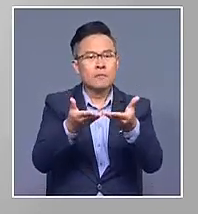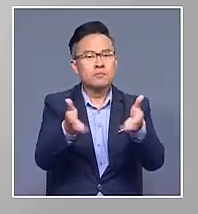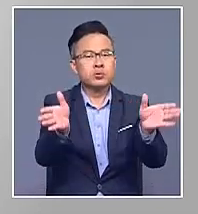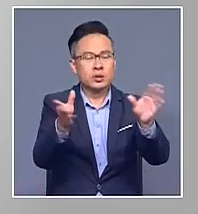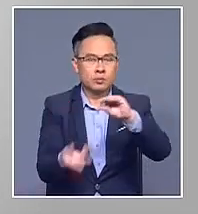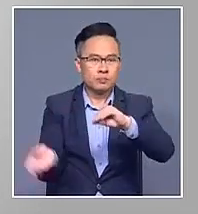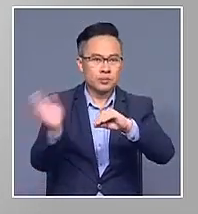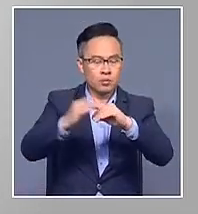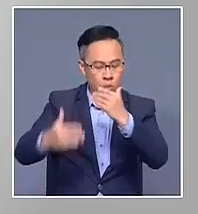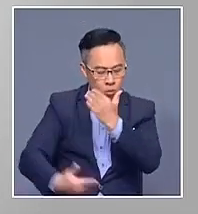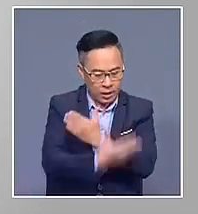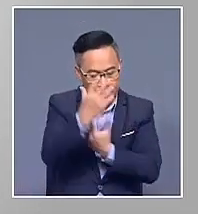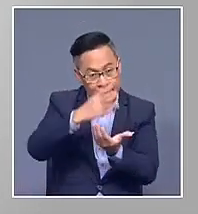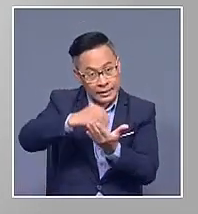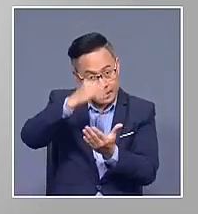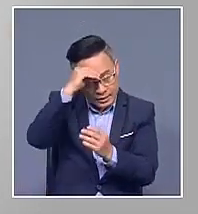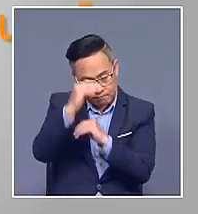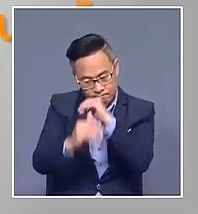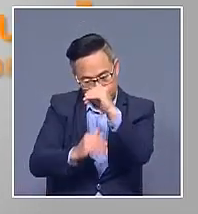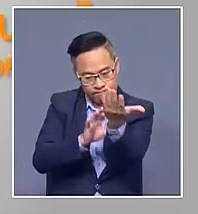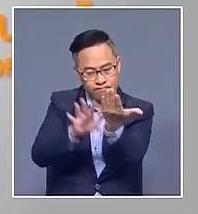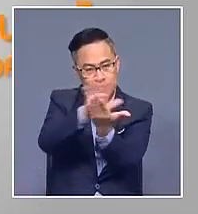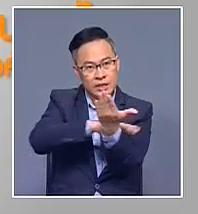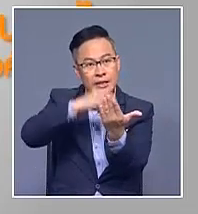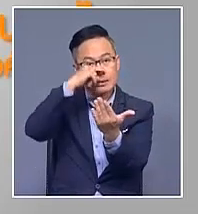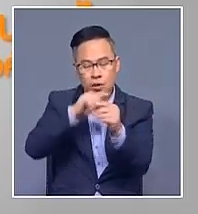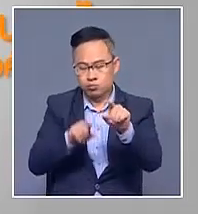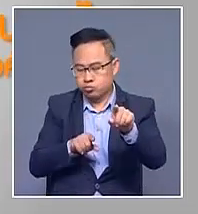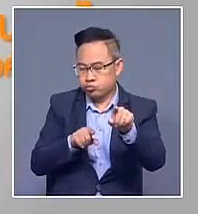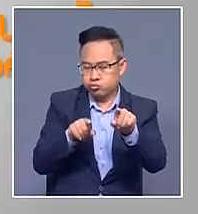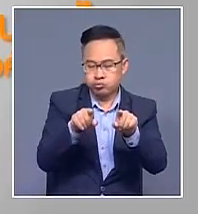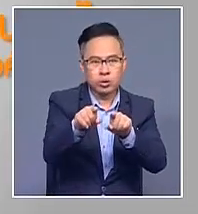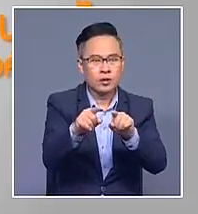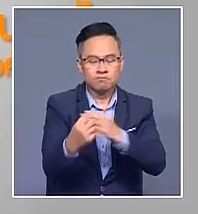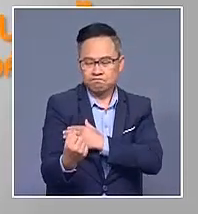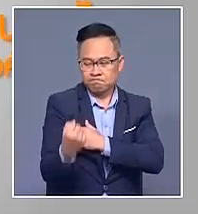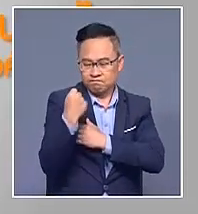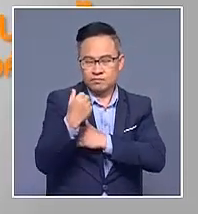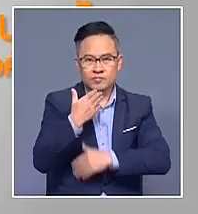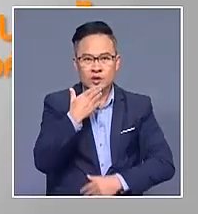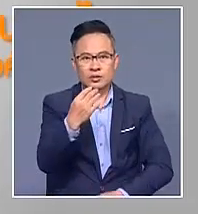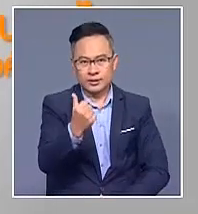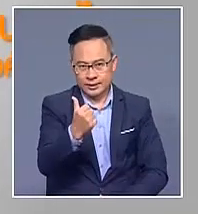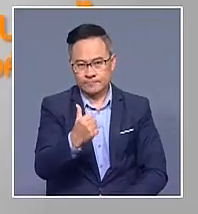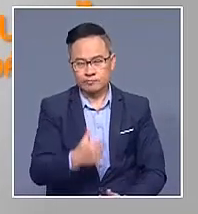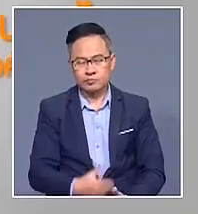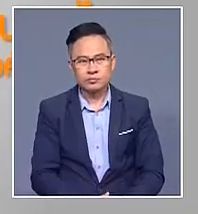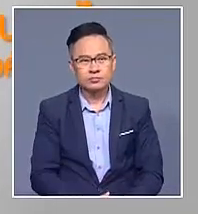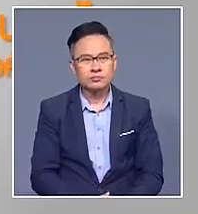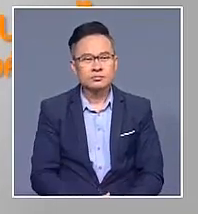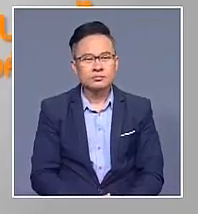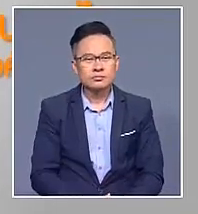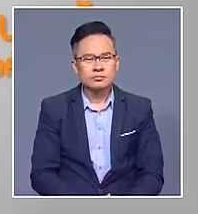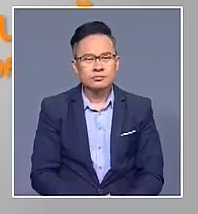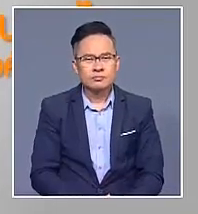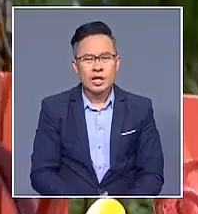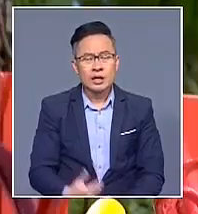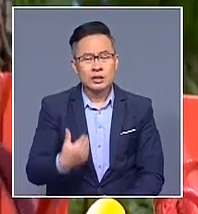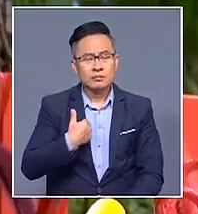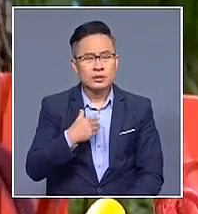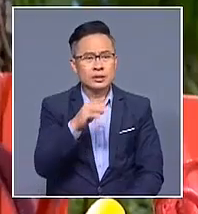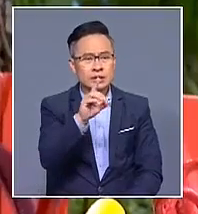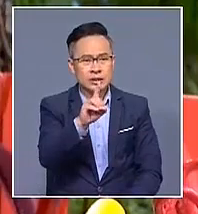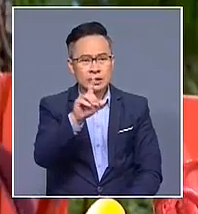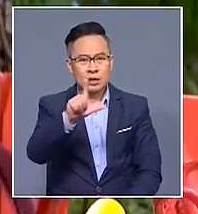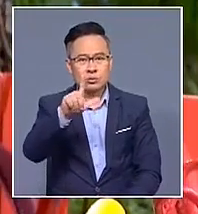การเรียนรู้และสร้างอนาคตของประเทศให้ก้าวไปข้างหน้าได้อย่างมั่นคงนั่นเองค่ะ การที่มีตัว DLTV เข้